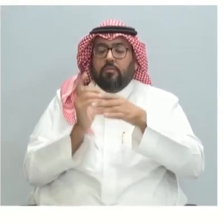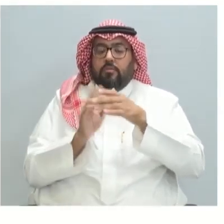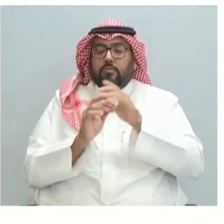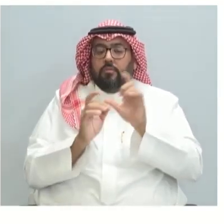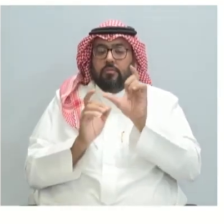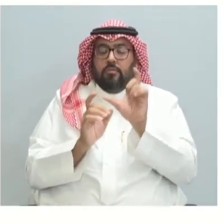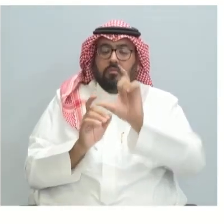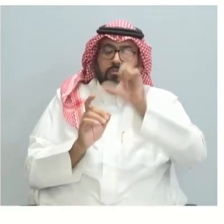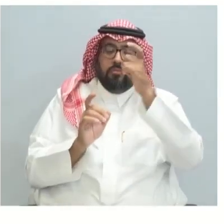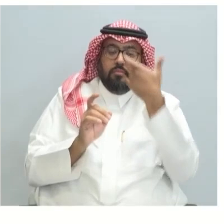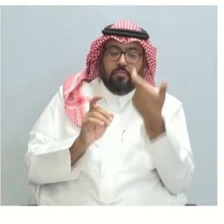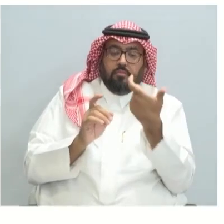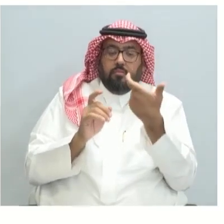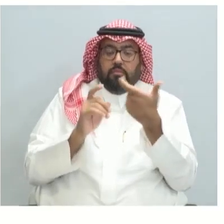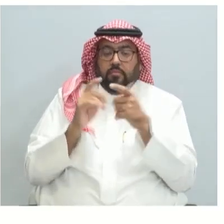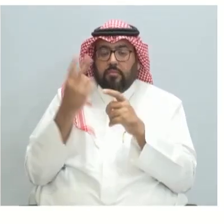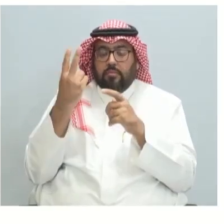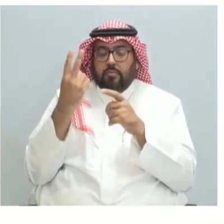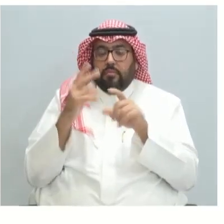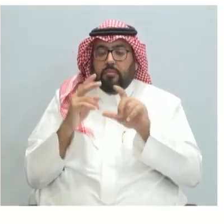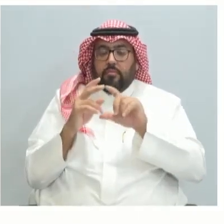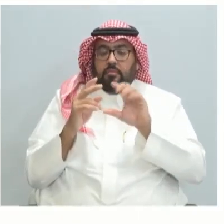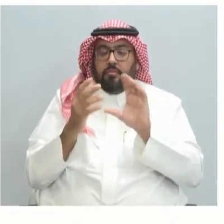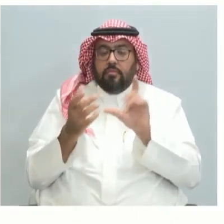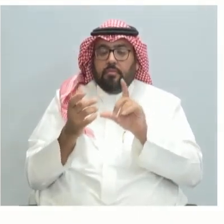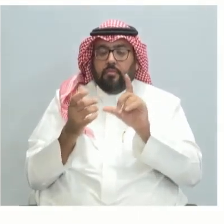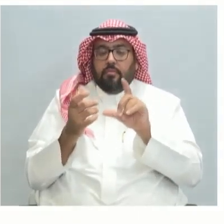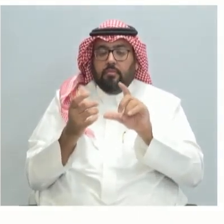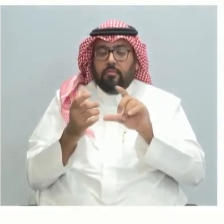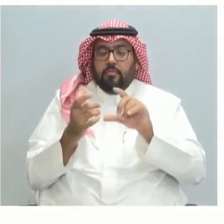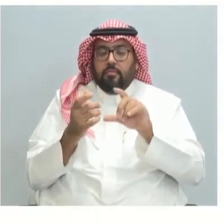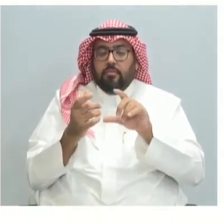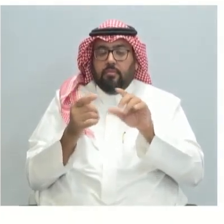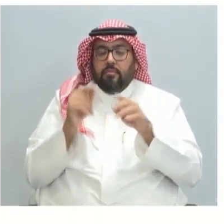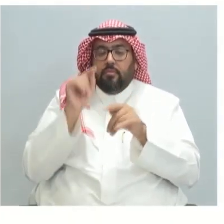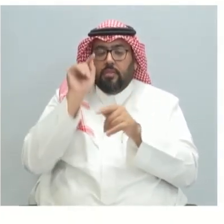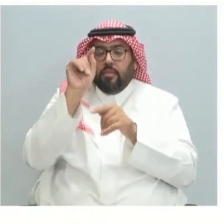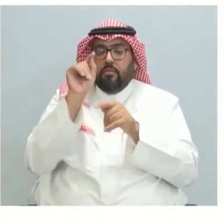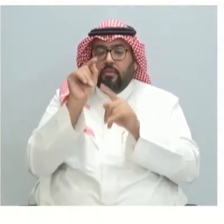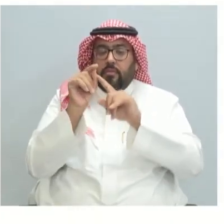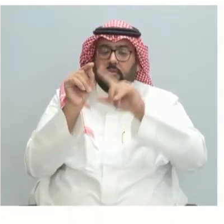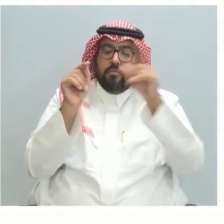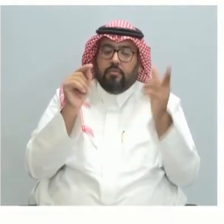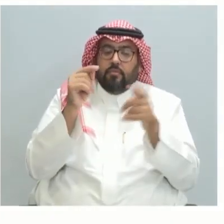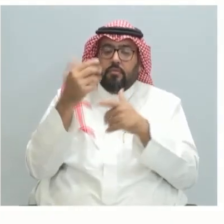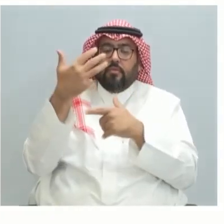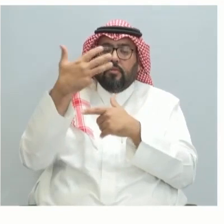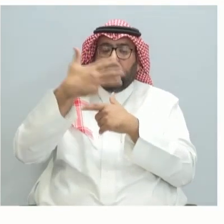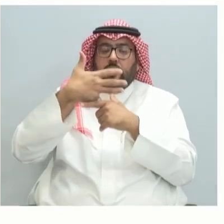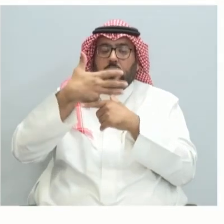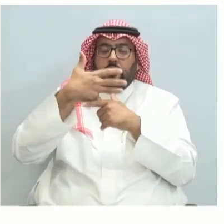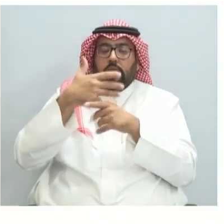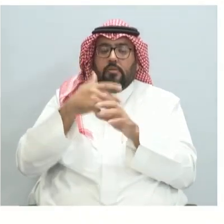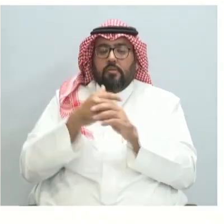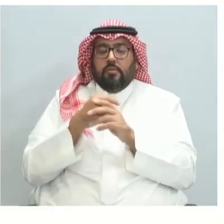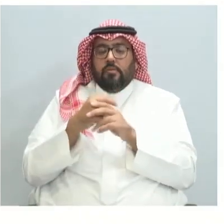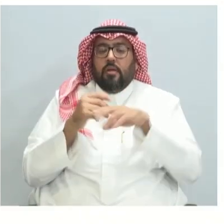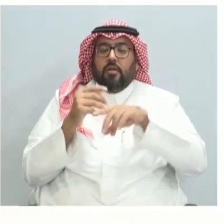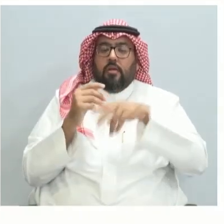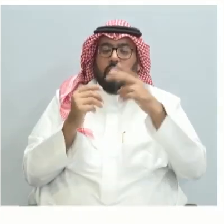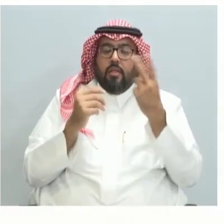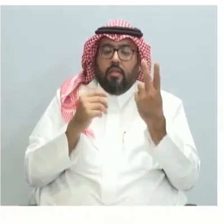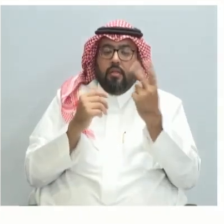الان القطاع الثاني نستخدم المنقله ونبدا هنا من الصفر الى النصف الليله 90 هذا القطاع